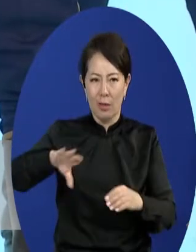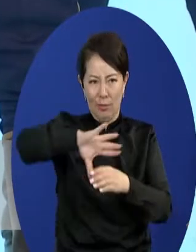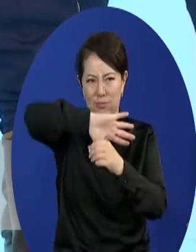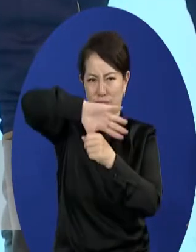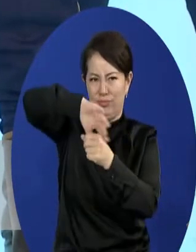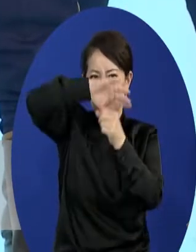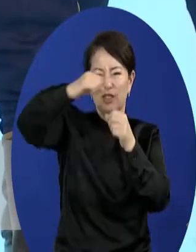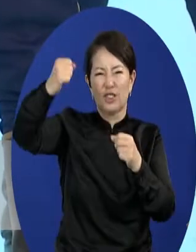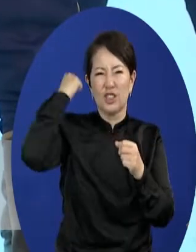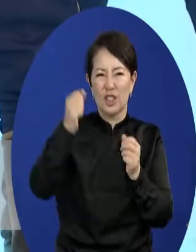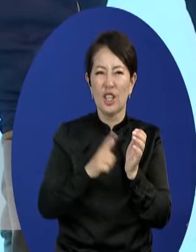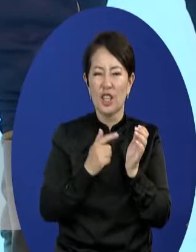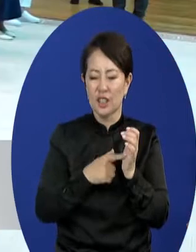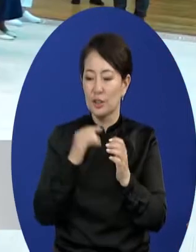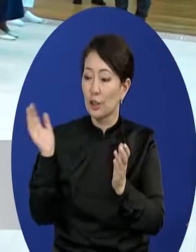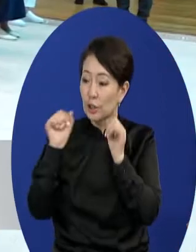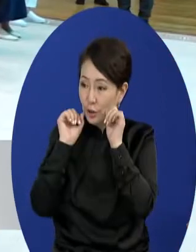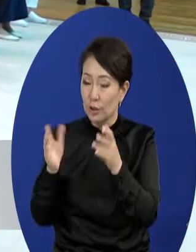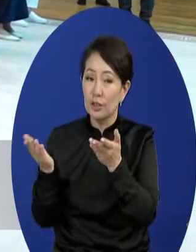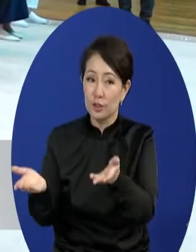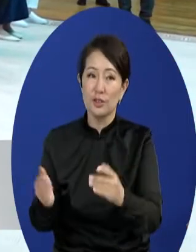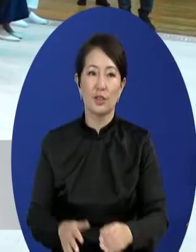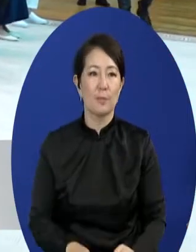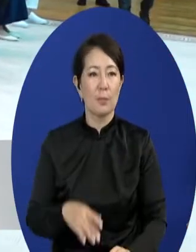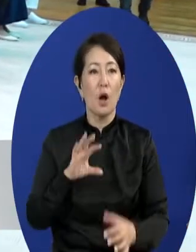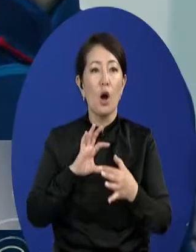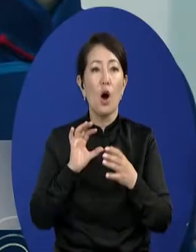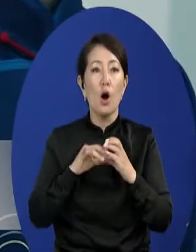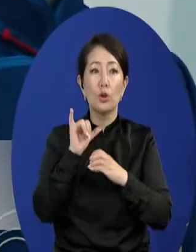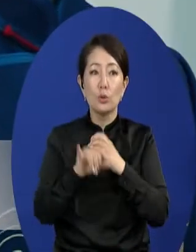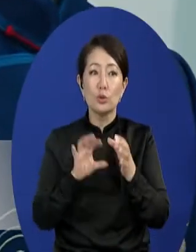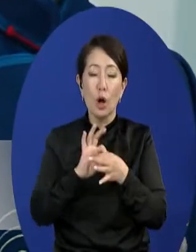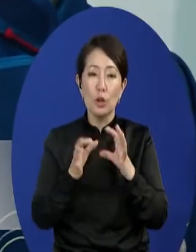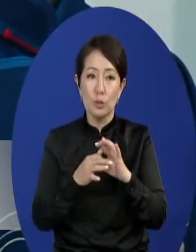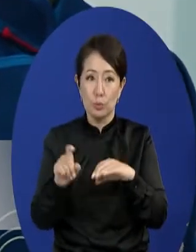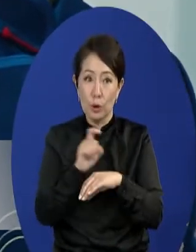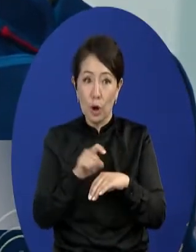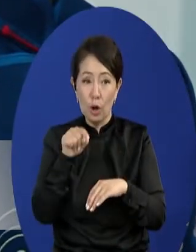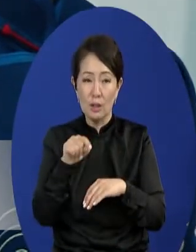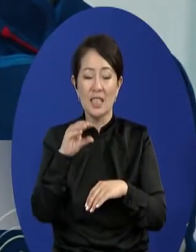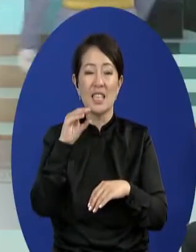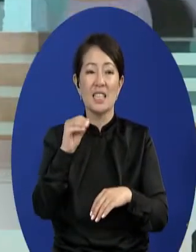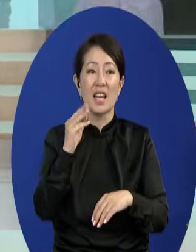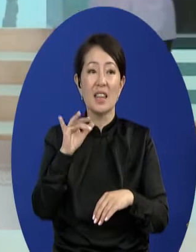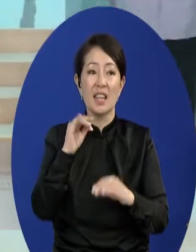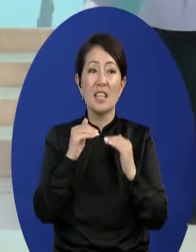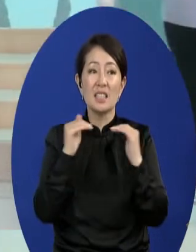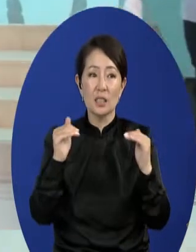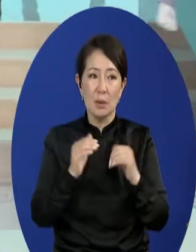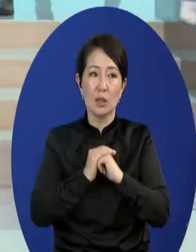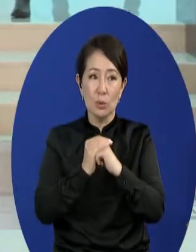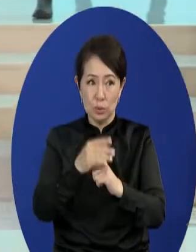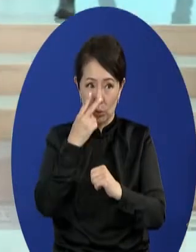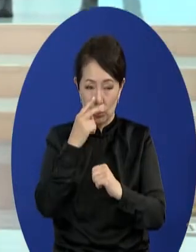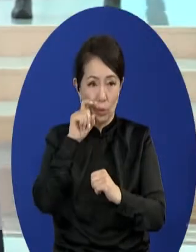үлзийтэй сайхан эрүүлийг өргөн дэвшүүлье. Олон улсын олимпийн хороноос нийт оролцогч орнуудад гендерийн тэгш байдлыг хүндэтгэх үзэх хүсэл тавьсан.